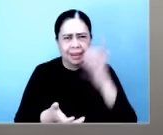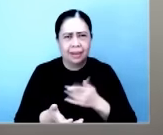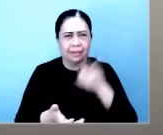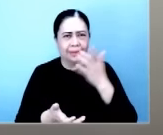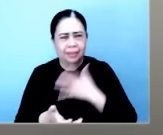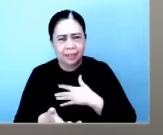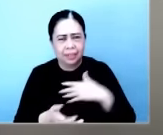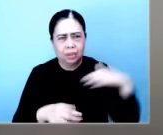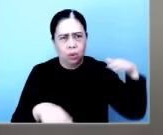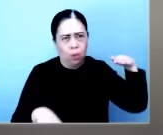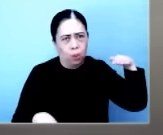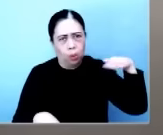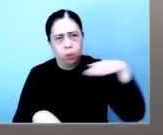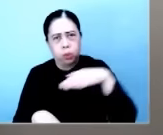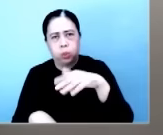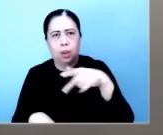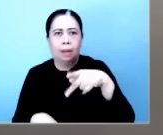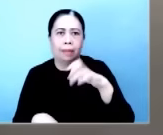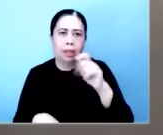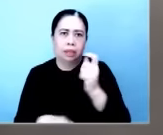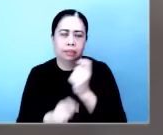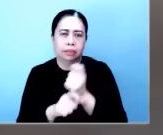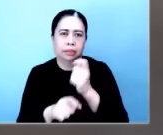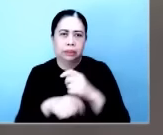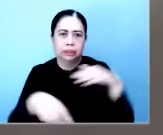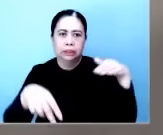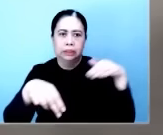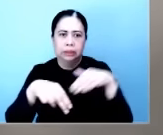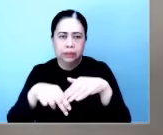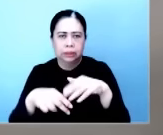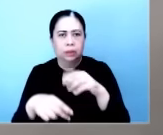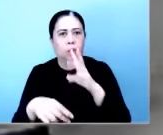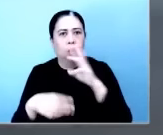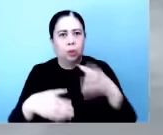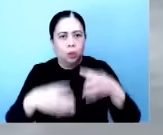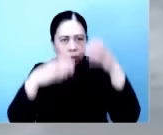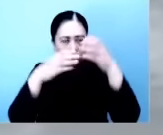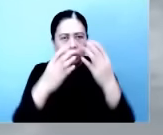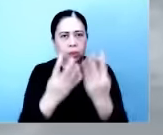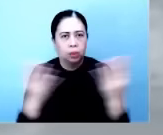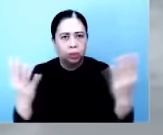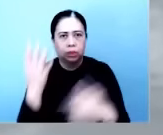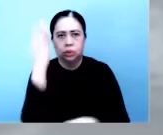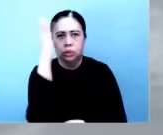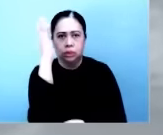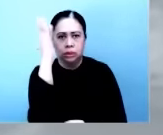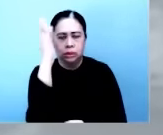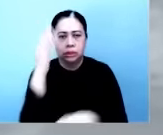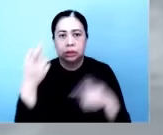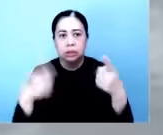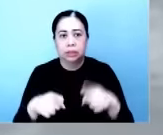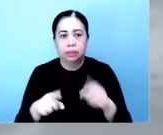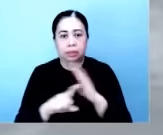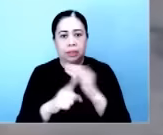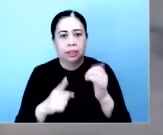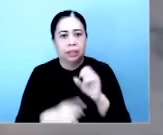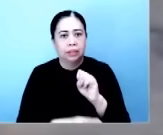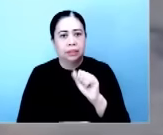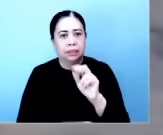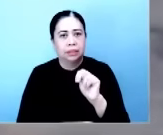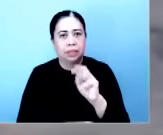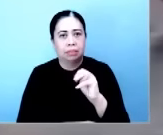Bumulusok ang isang pickup truck at sumalpok sa tangke ng tubig, pader at puno. Nangyari yan sa barangay San Miguel sa Morosa,